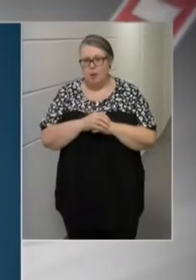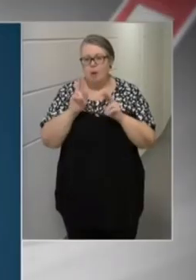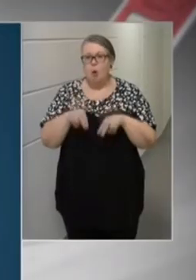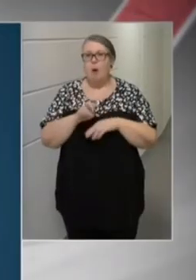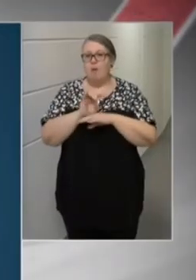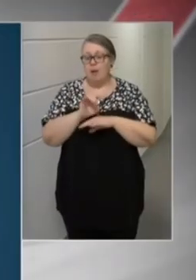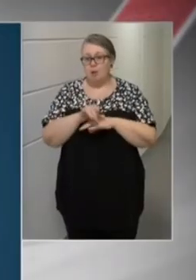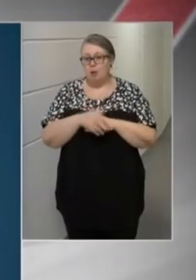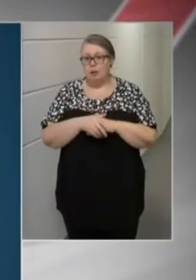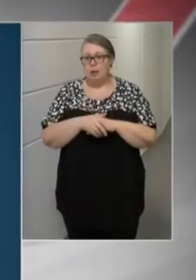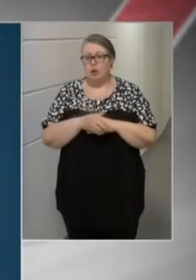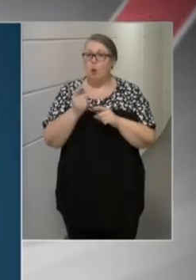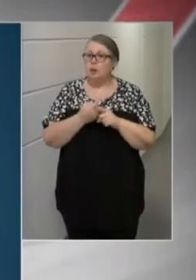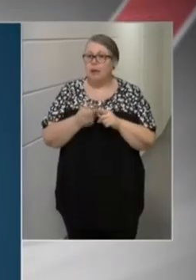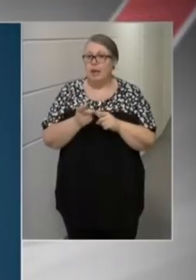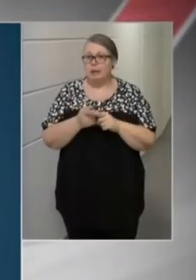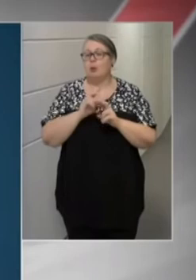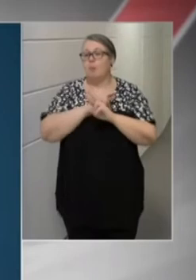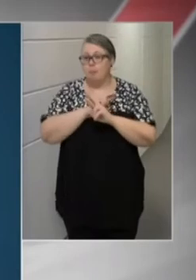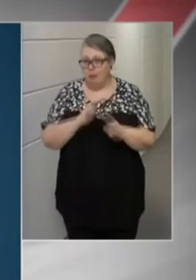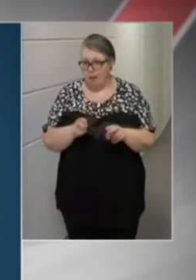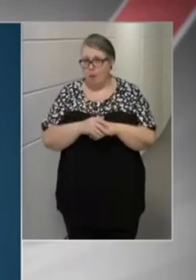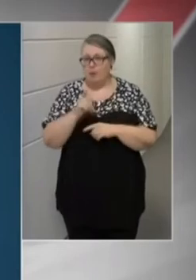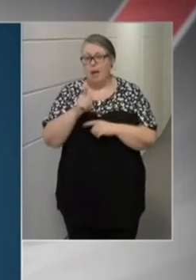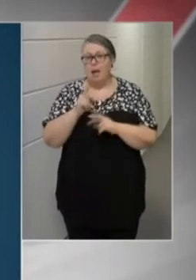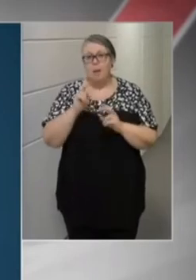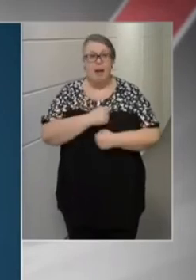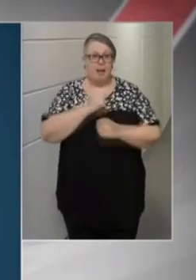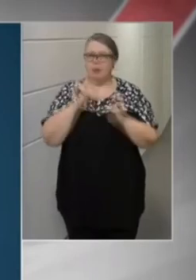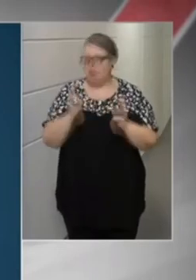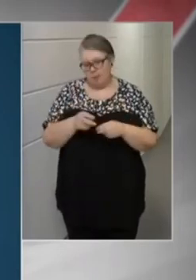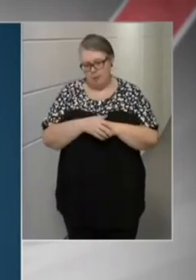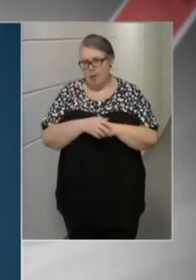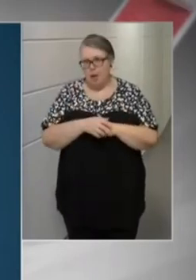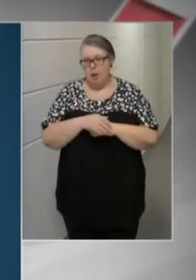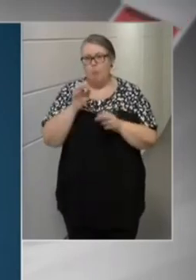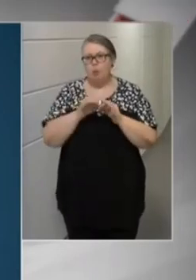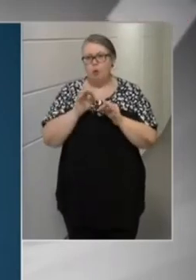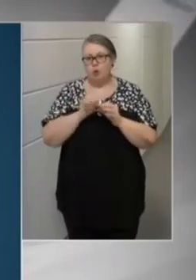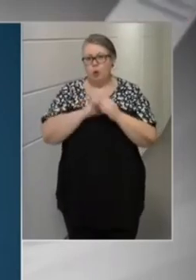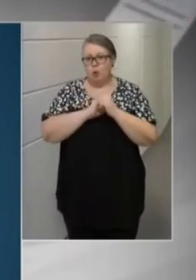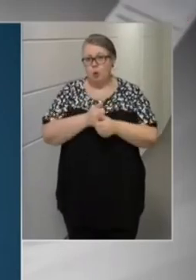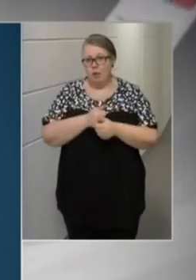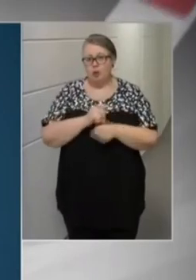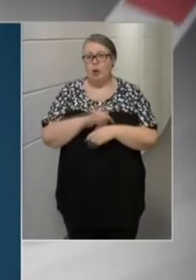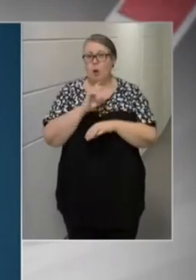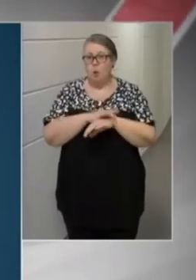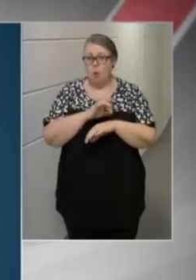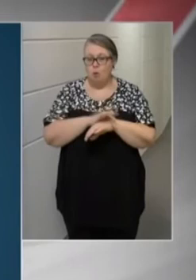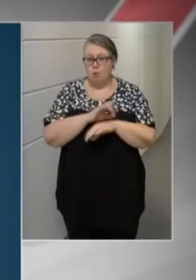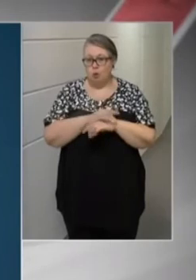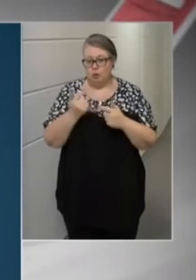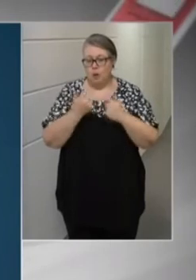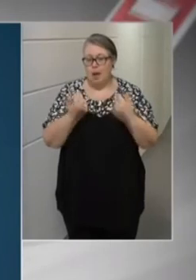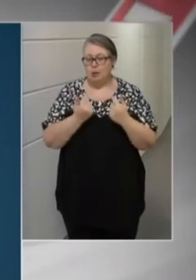fertőzés, a kockázata az fennáll, de ne ijedjen meg, pontosan kövesse az orvosnak a